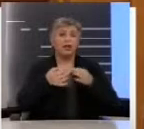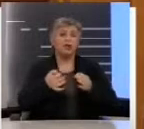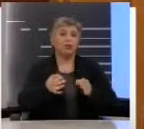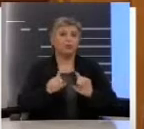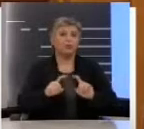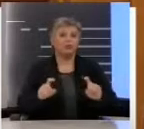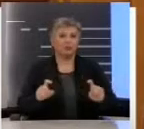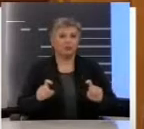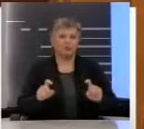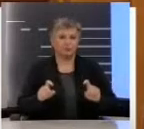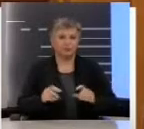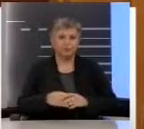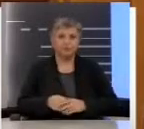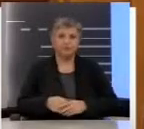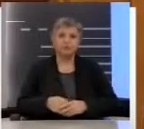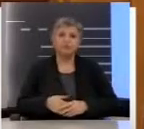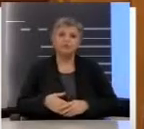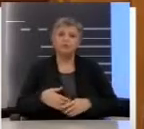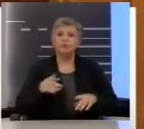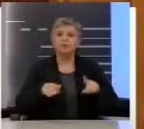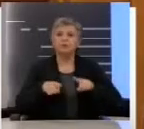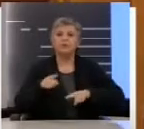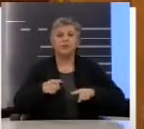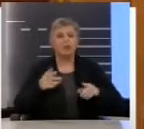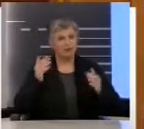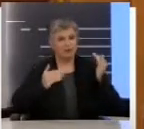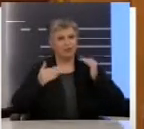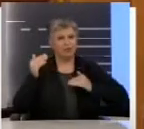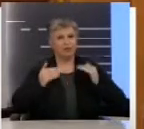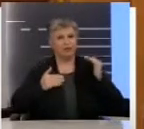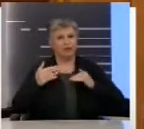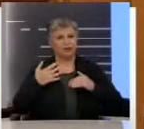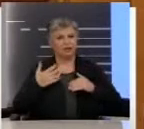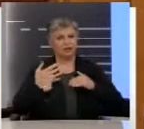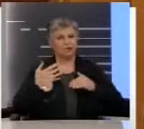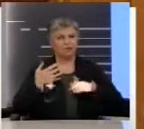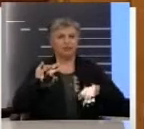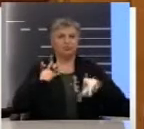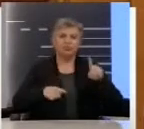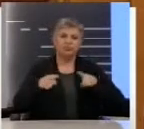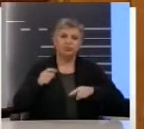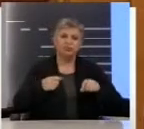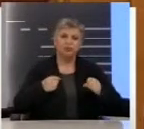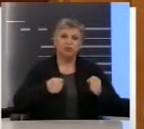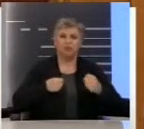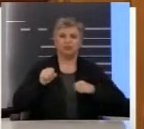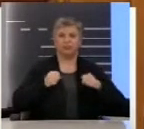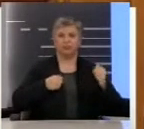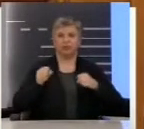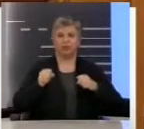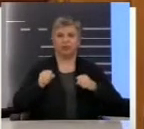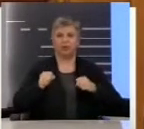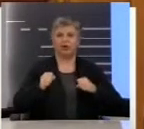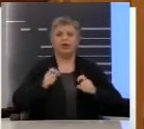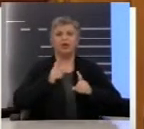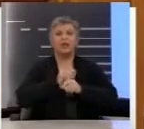σε αυτές τις επιφυλάξεις και τις αντιρρήσεις της ψυχιατρικής κοινότητας